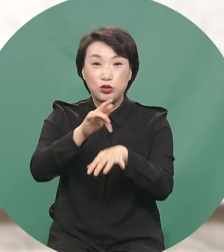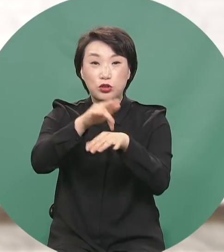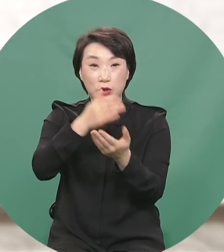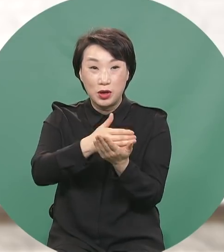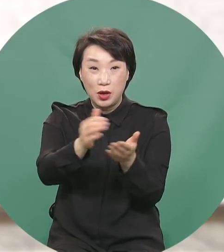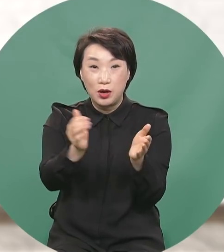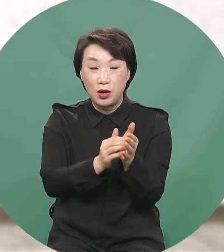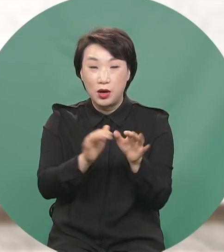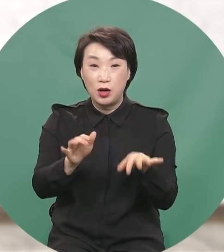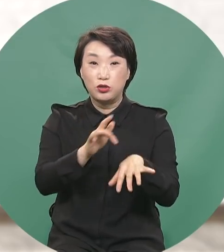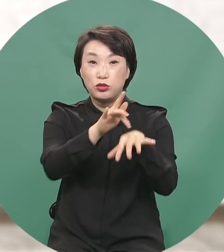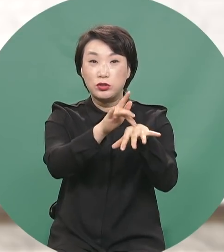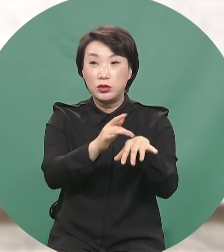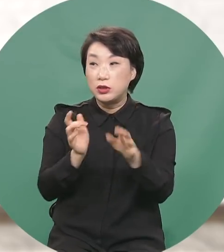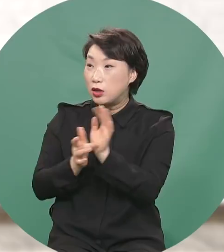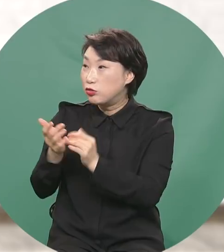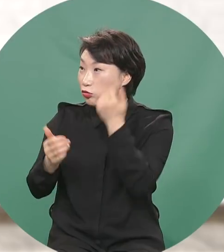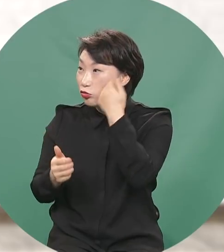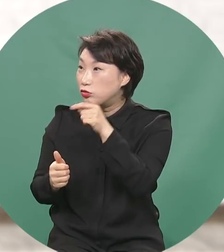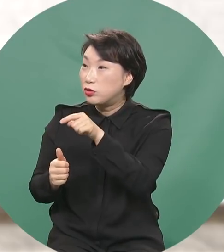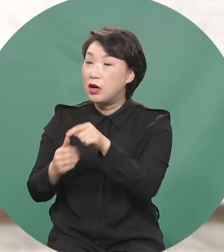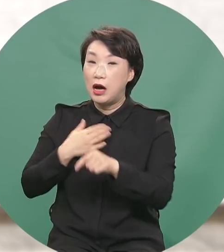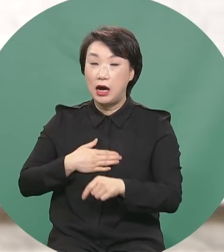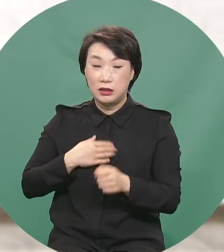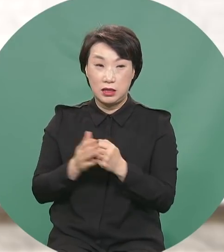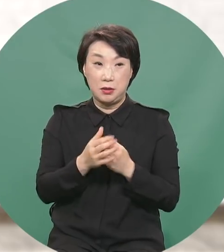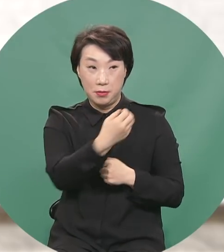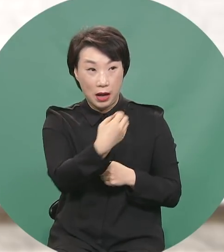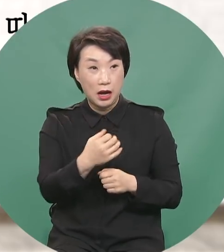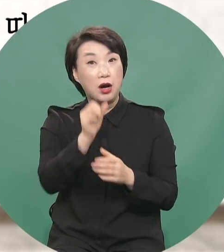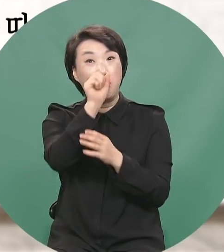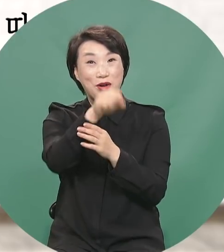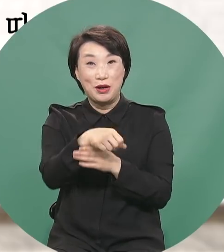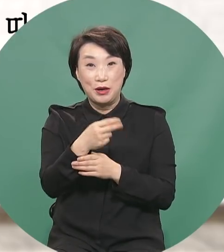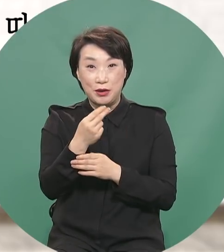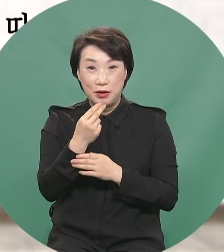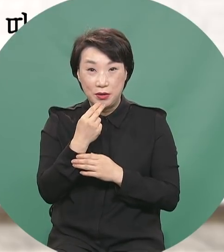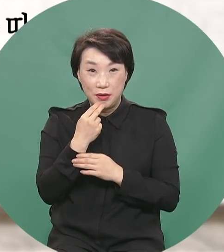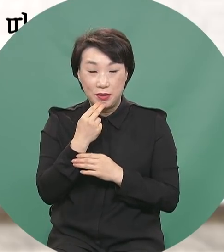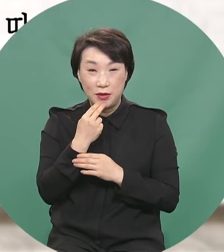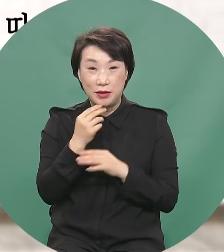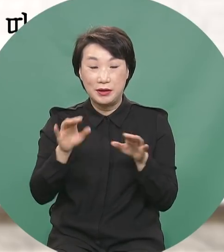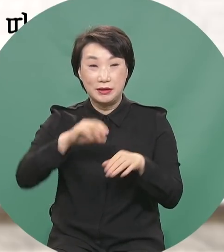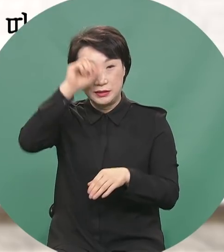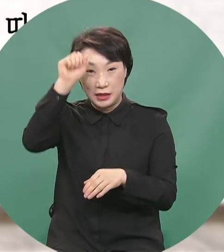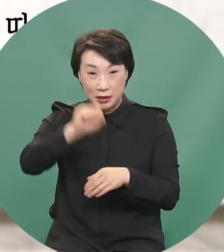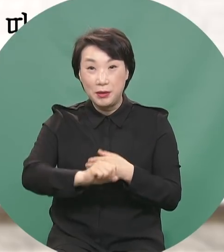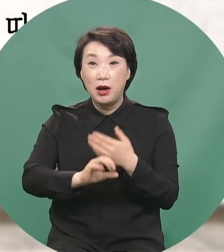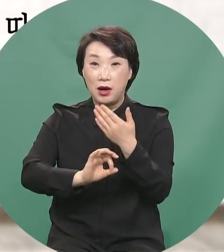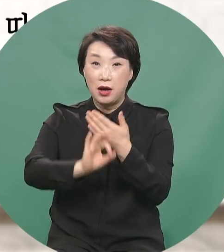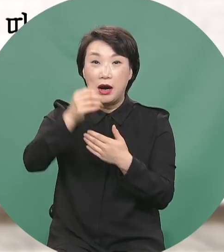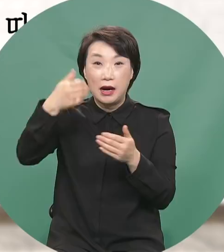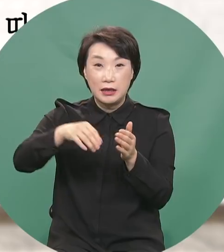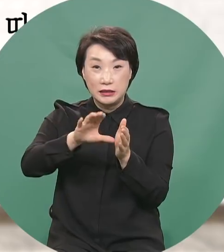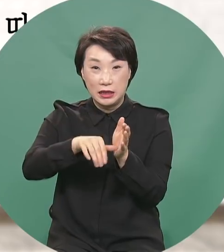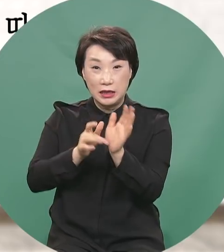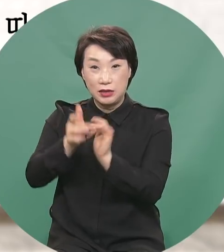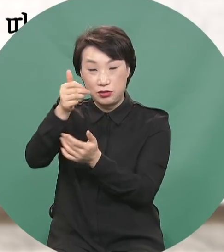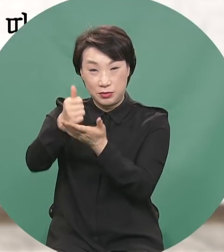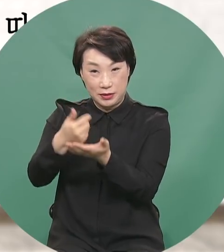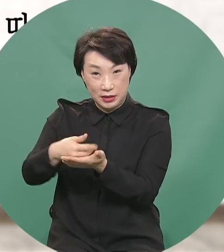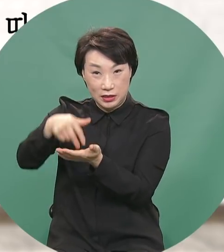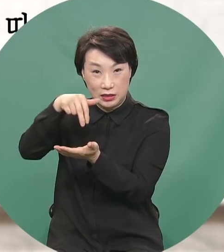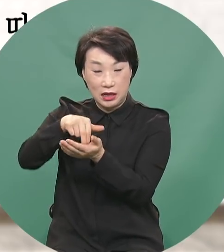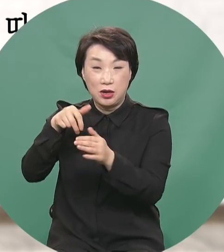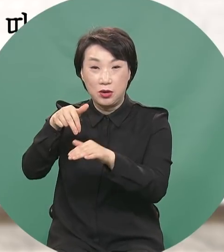쫓으시되 귀신이 자기를 알므로 그 말하는 것을 허락지 아니하시니라. 새벽 오이려 미명에 예수께서